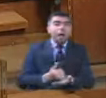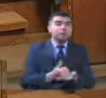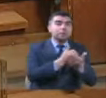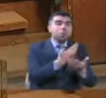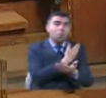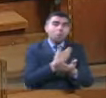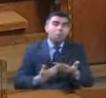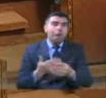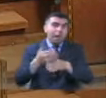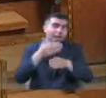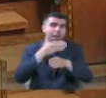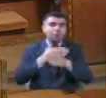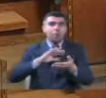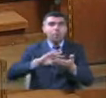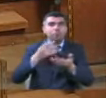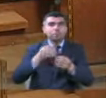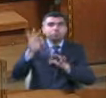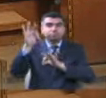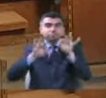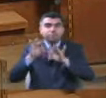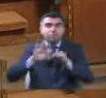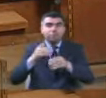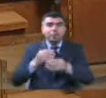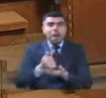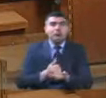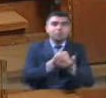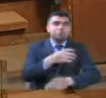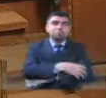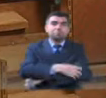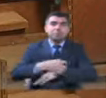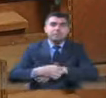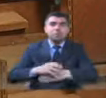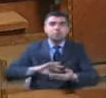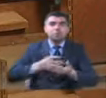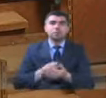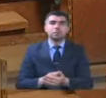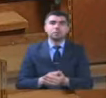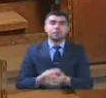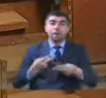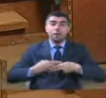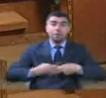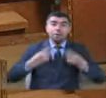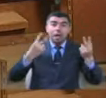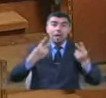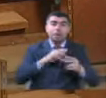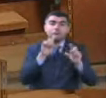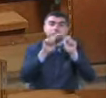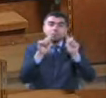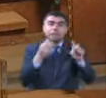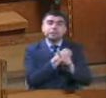تكثيف المبادرات التي تستهدف مساعدة الفئات الفقيرة والهشة تعميم نظام المساعدة